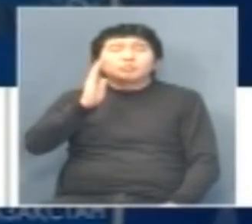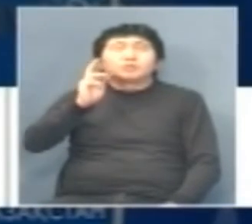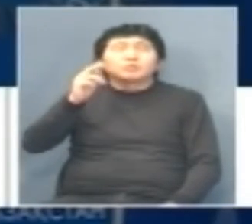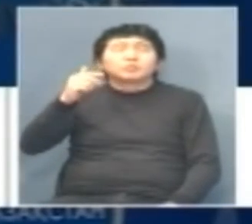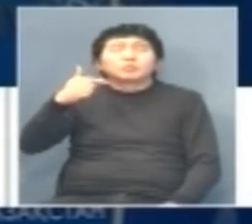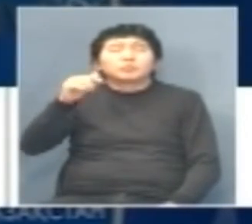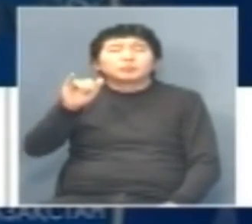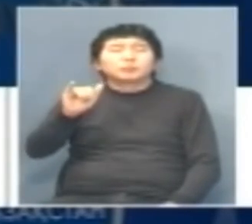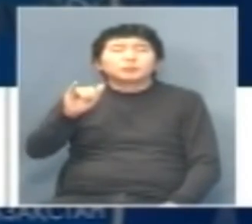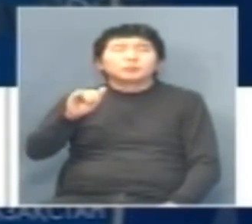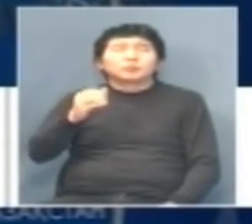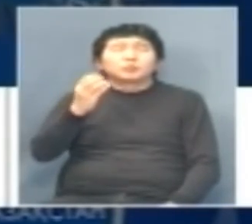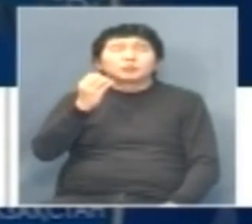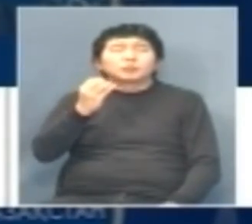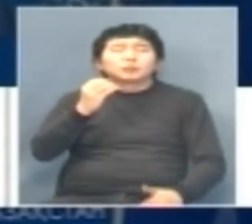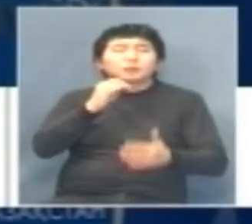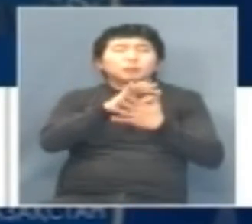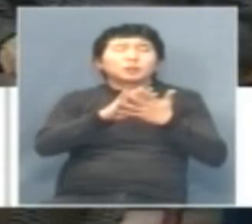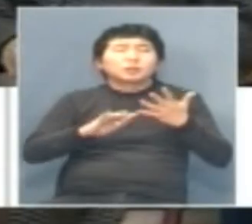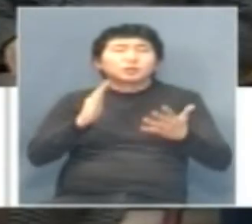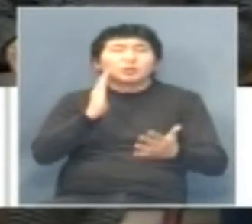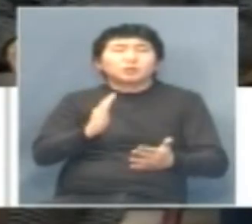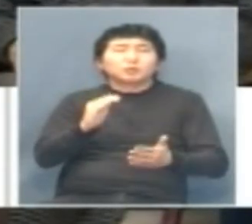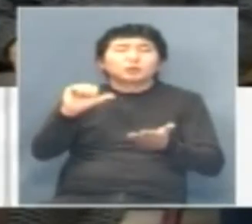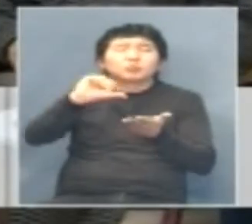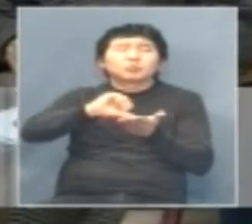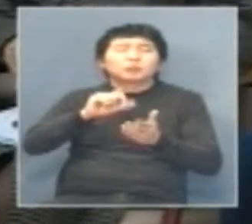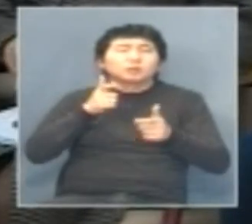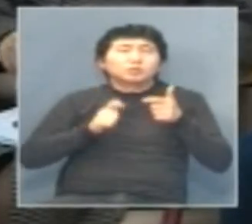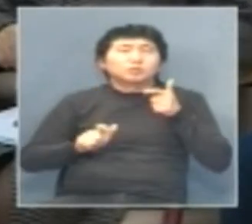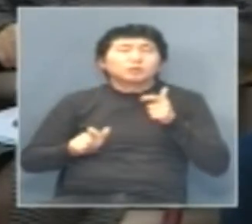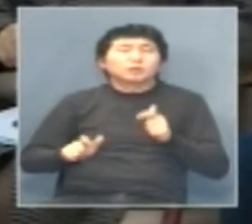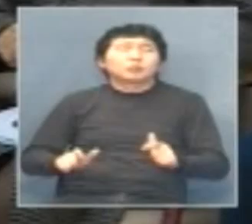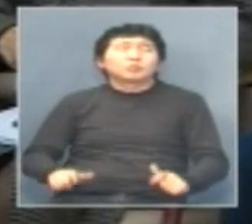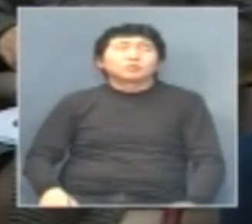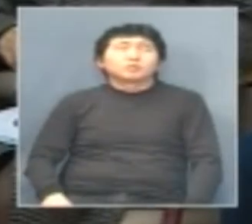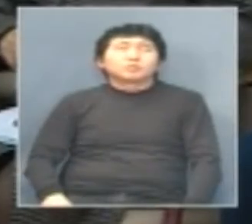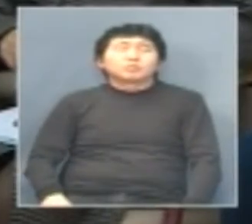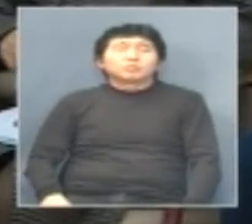шаралар студенттердің қатысуымен жалғасын табады. Динара Ғалым, Елнұр Нұрайханов, Алтай ақпарат.